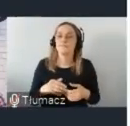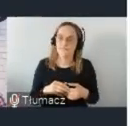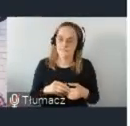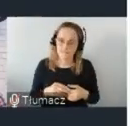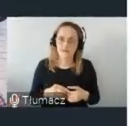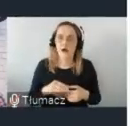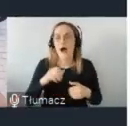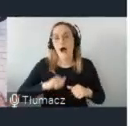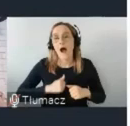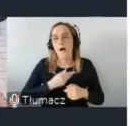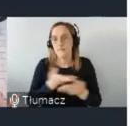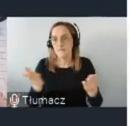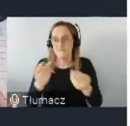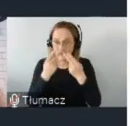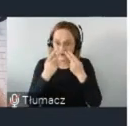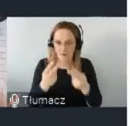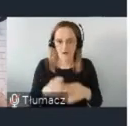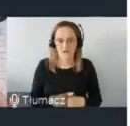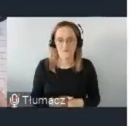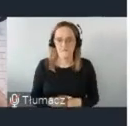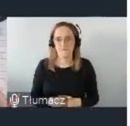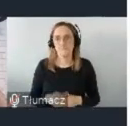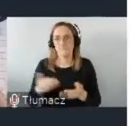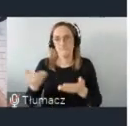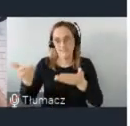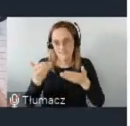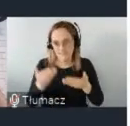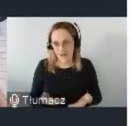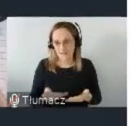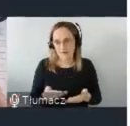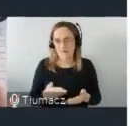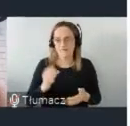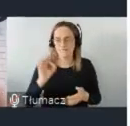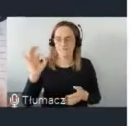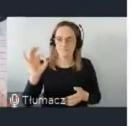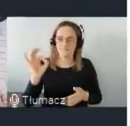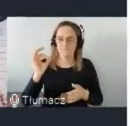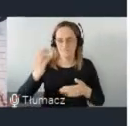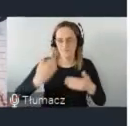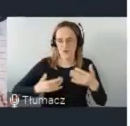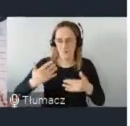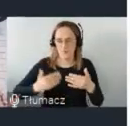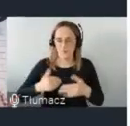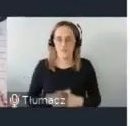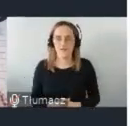wszyscy zobaczyli. Czyli zapraszam teraz do wnętrza mojego komputera.